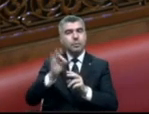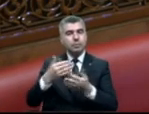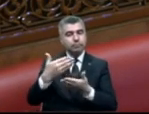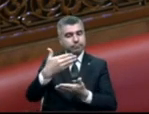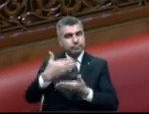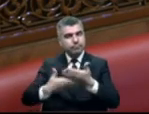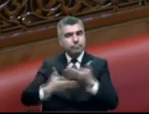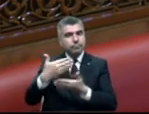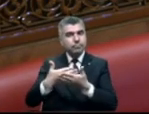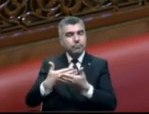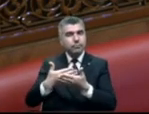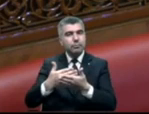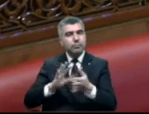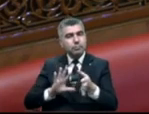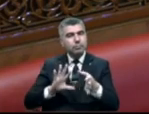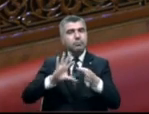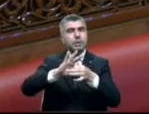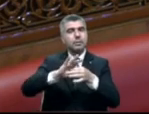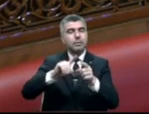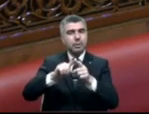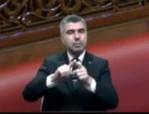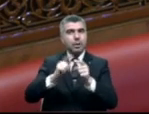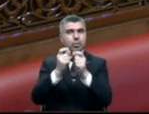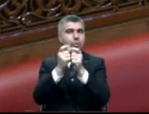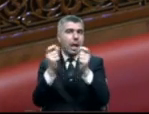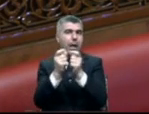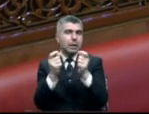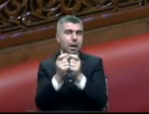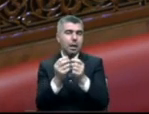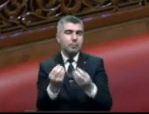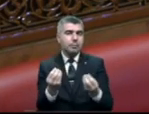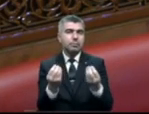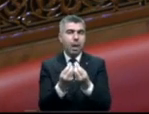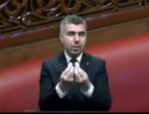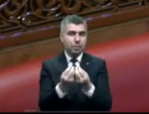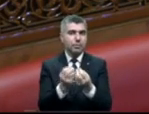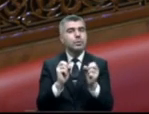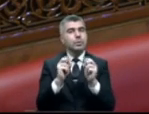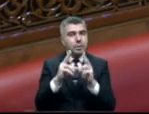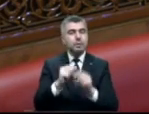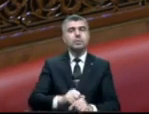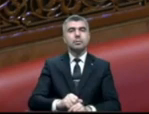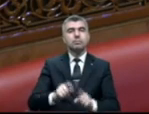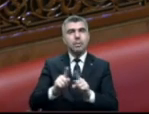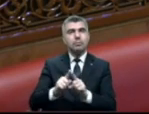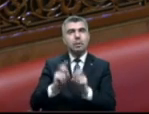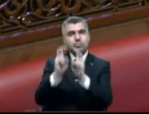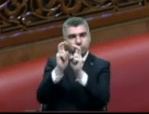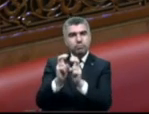إطار شراكتها مع المستثمرين الخواص الذين قد يبدو اهتماما ولو كان